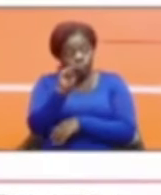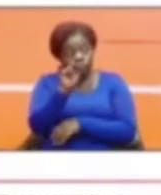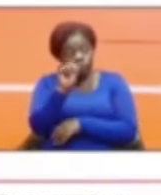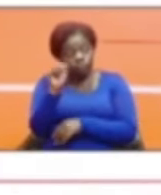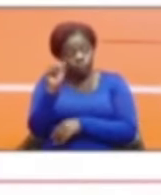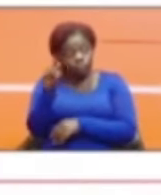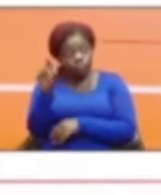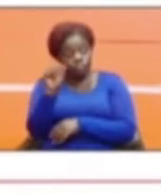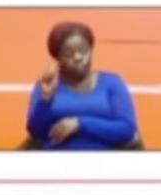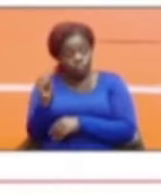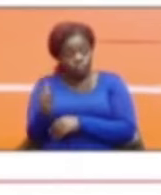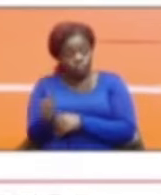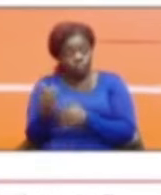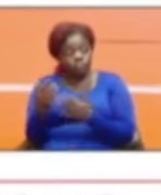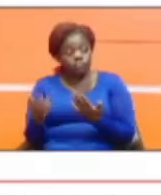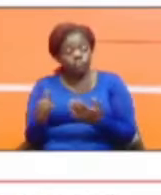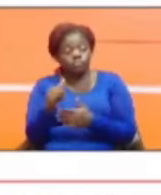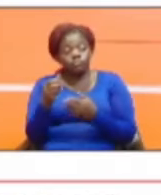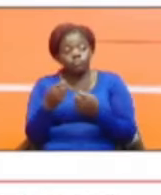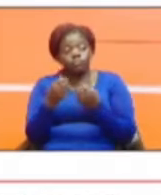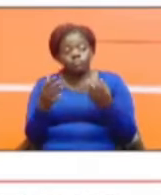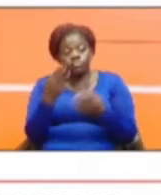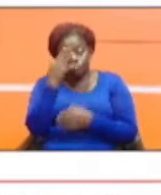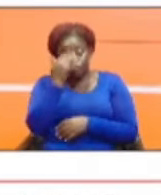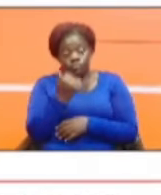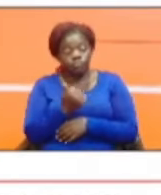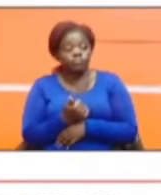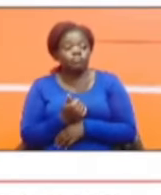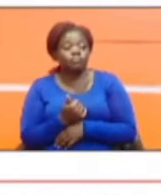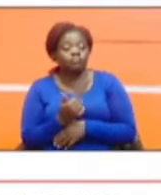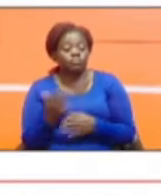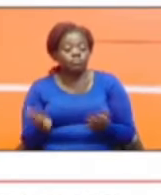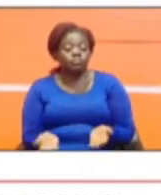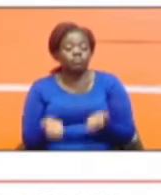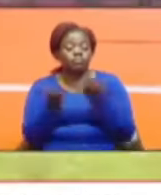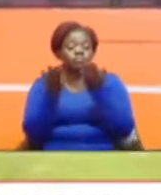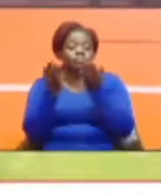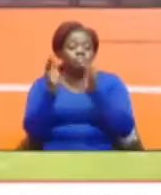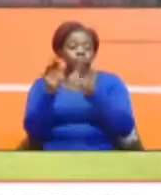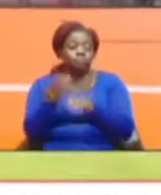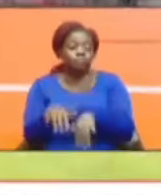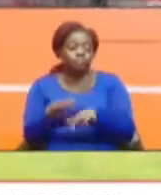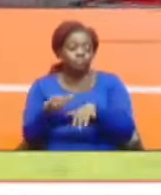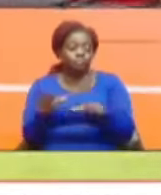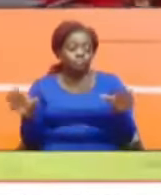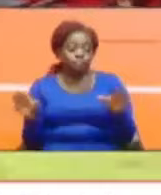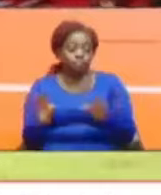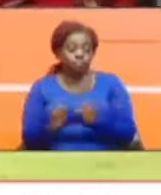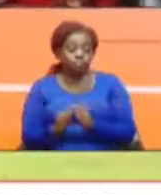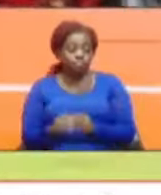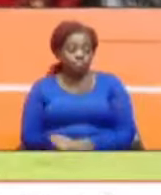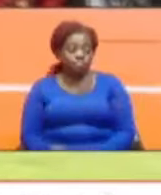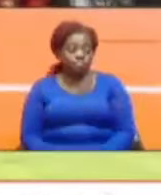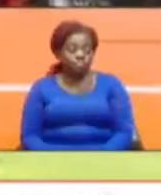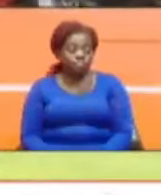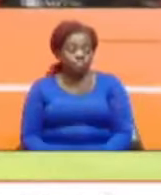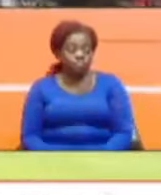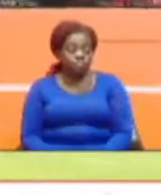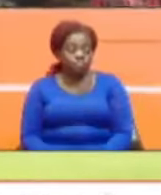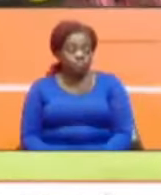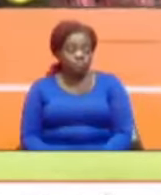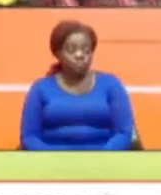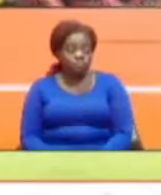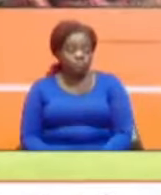aba Engsol Akvo n'abalala n'ekigendererwa eky'okutumbula ebyobulimi. Julius Kafuluma ne Ismail Nsubuga